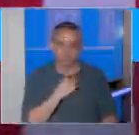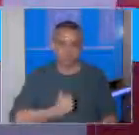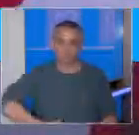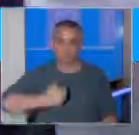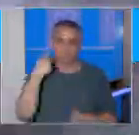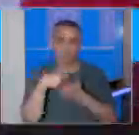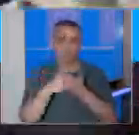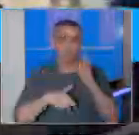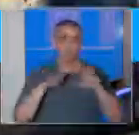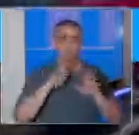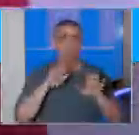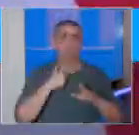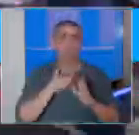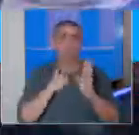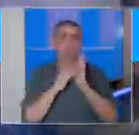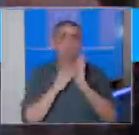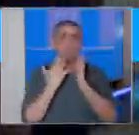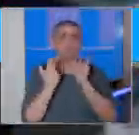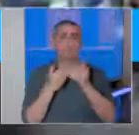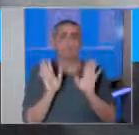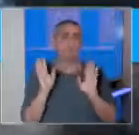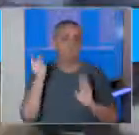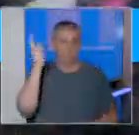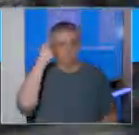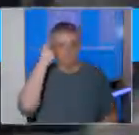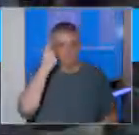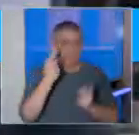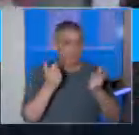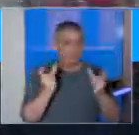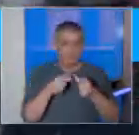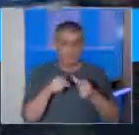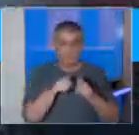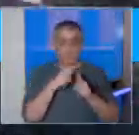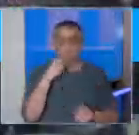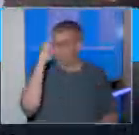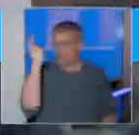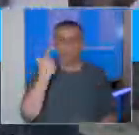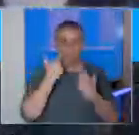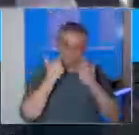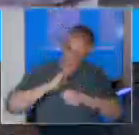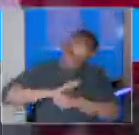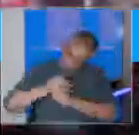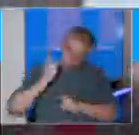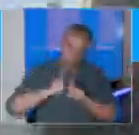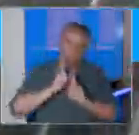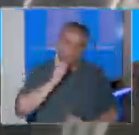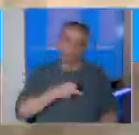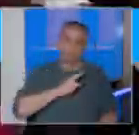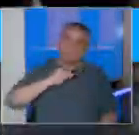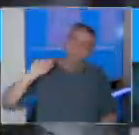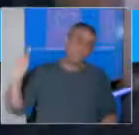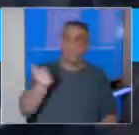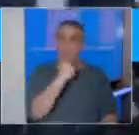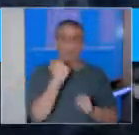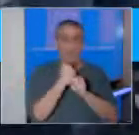האוצר וראש הממשלה, אנחנו רוצים תאריך פתיחה. הם צריכים לדאוג שהסגר הזה, כמו שאמר הבחור הקודם, יאכף כמו שצריך בכל המגזרים,